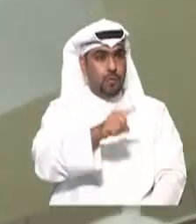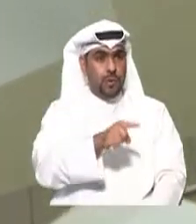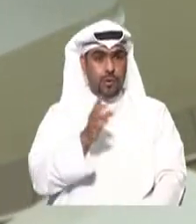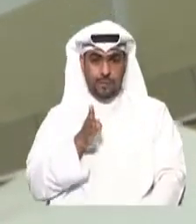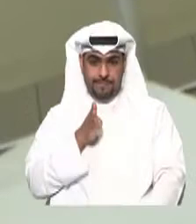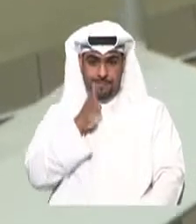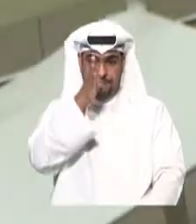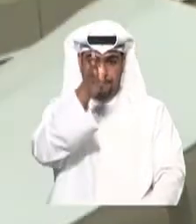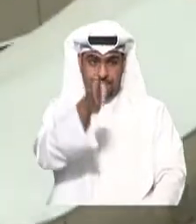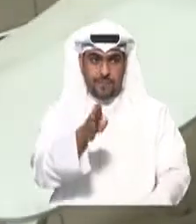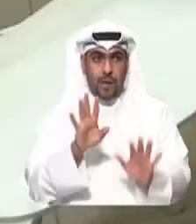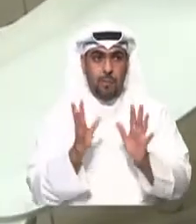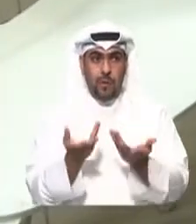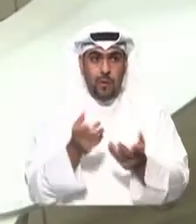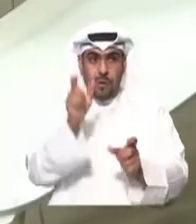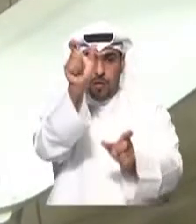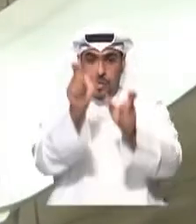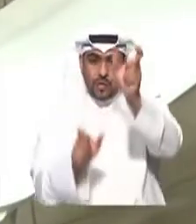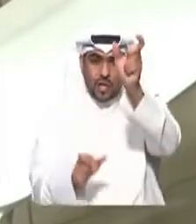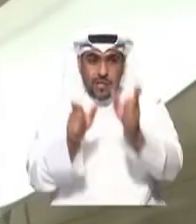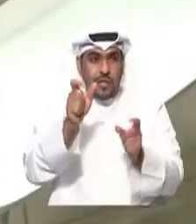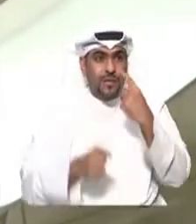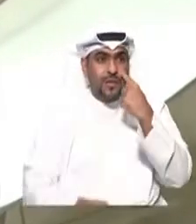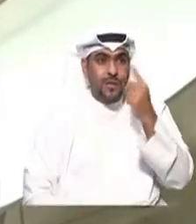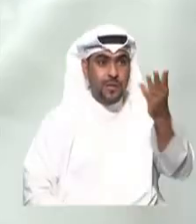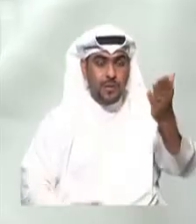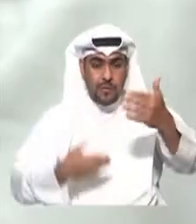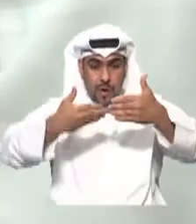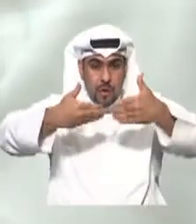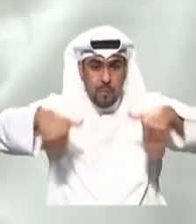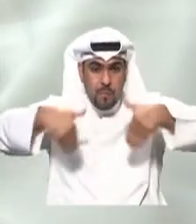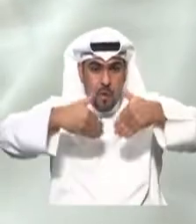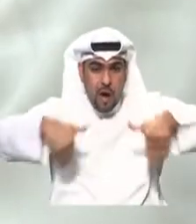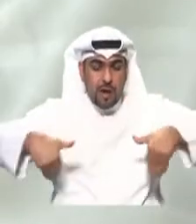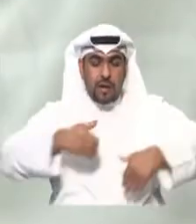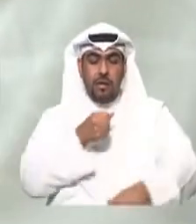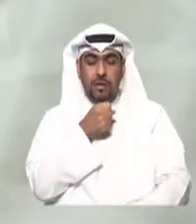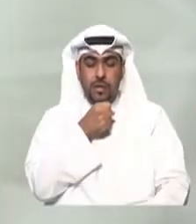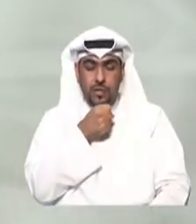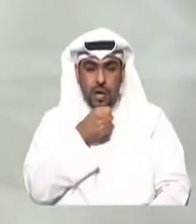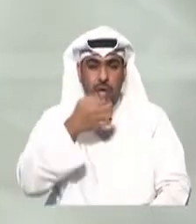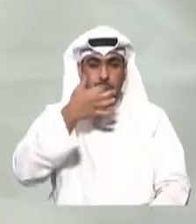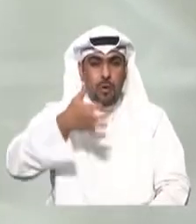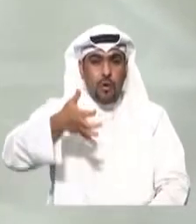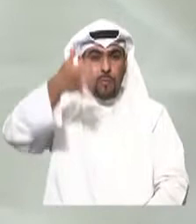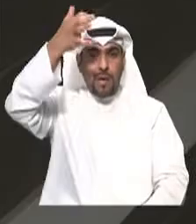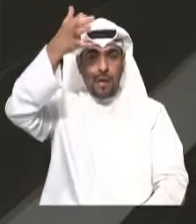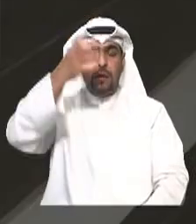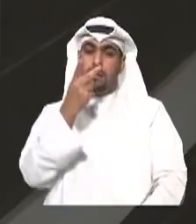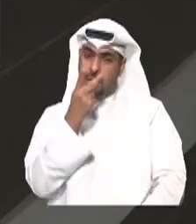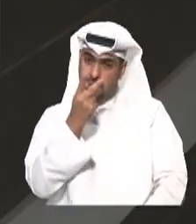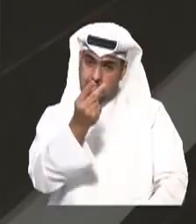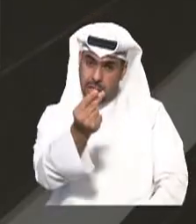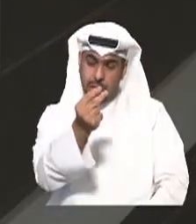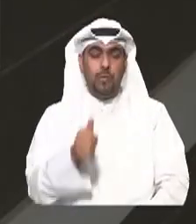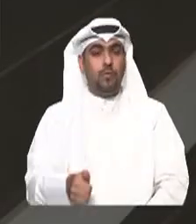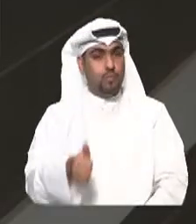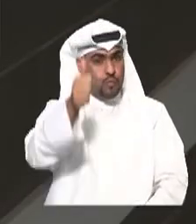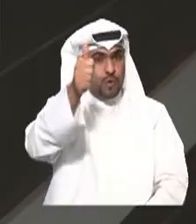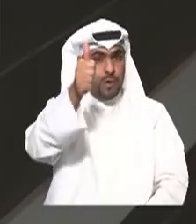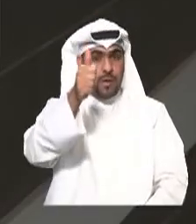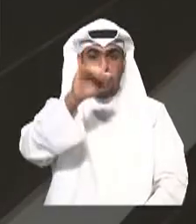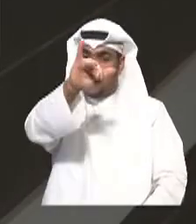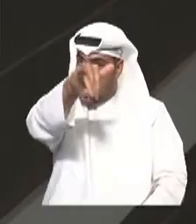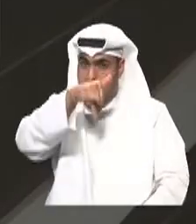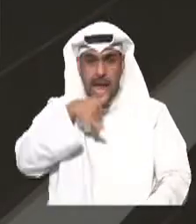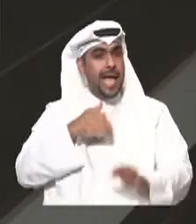بالجرعة التنشيطية باعتبارهم اكثر عرضة للاصابة بمخاطر الفيروس. قبل شهر تم